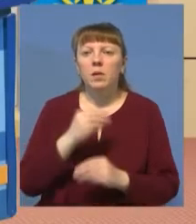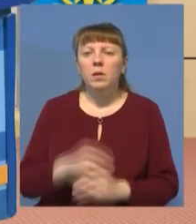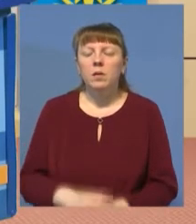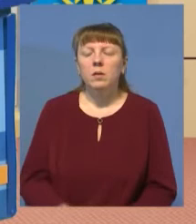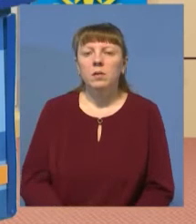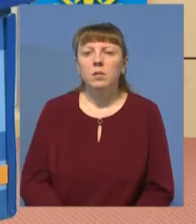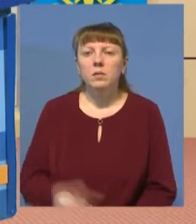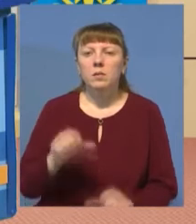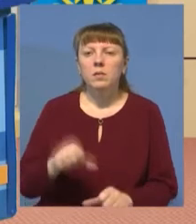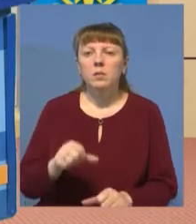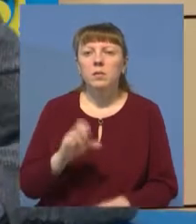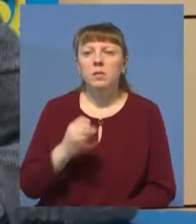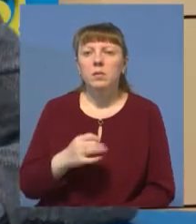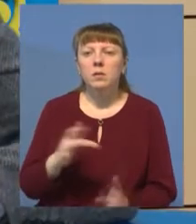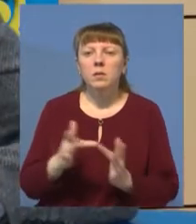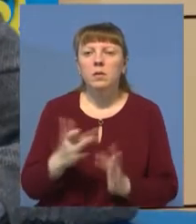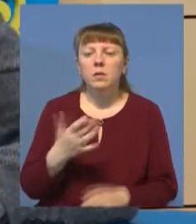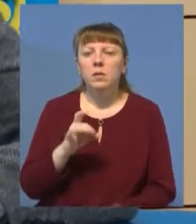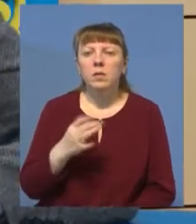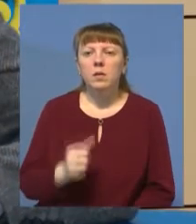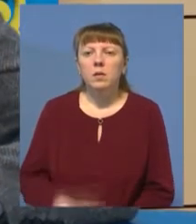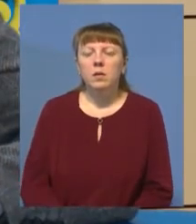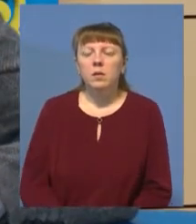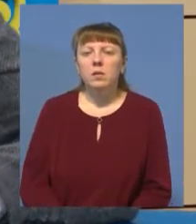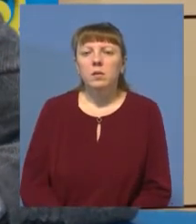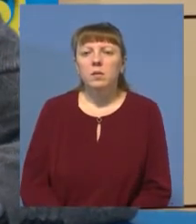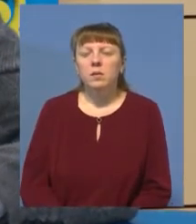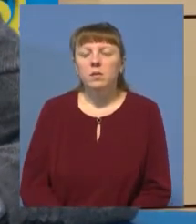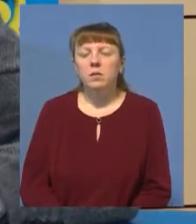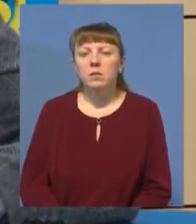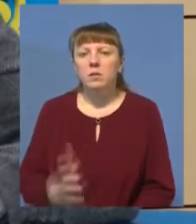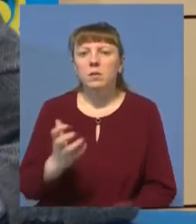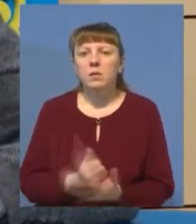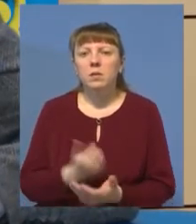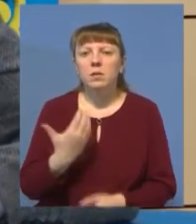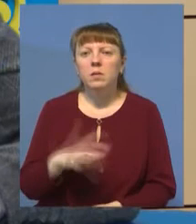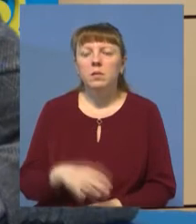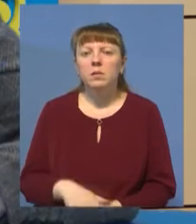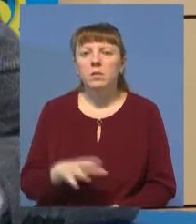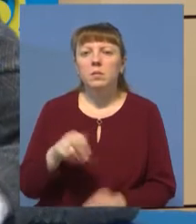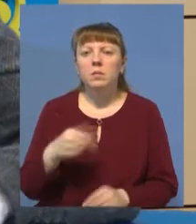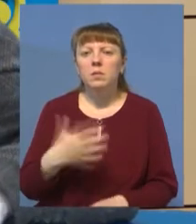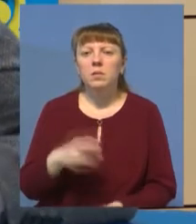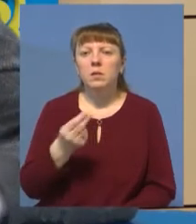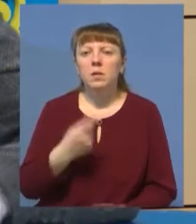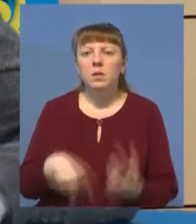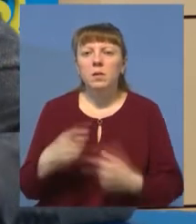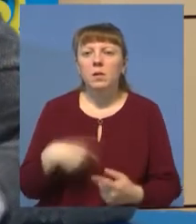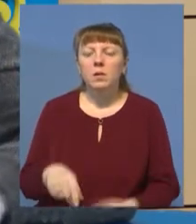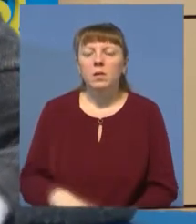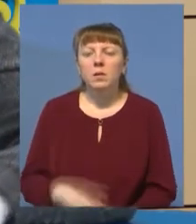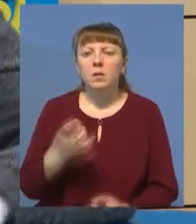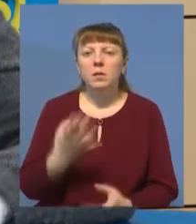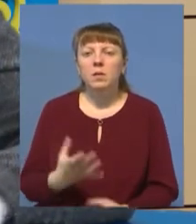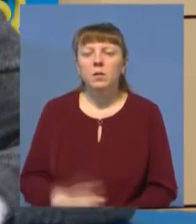по защите прав потребителей в интернет-сфере? Когда потребителю удалось добиться справедливости, получить там деньги назад или ну,